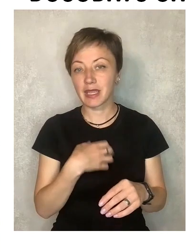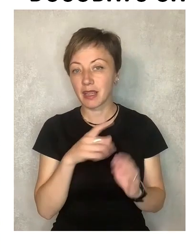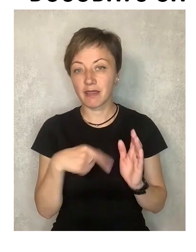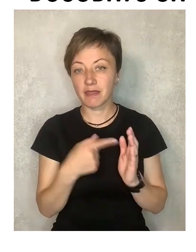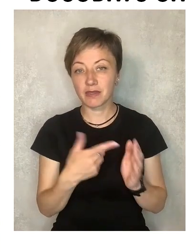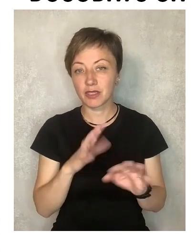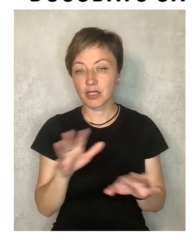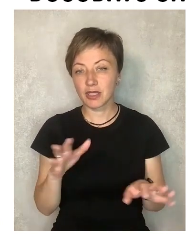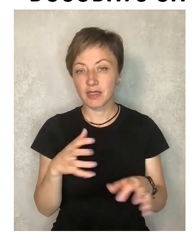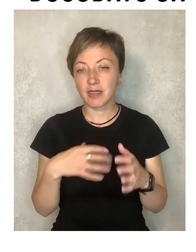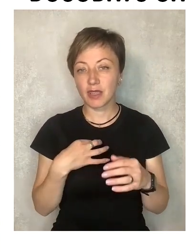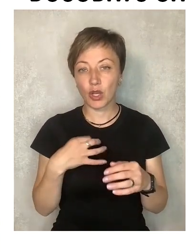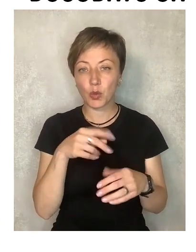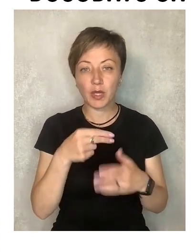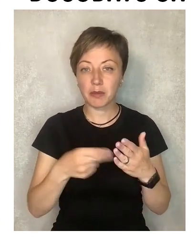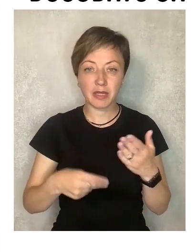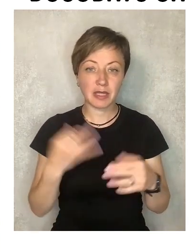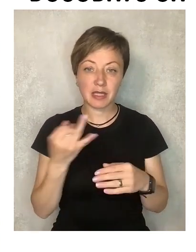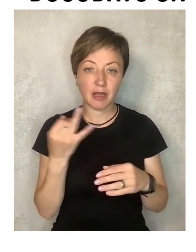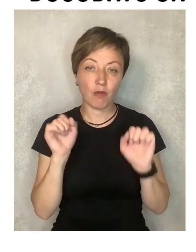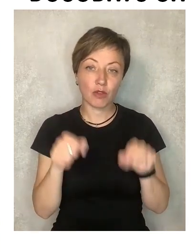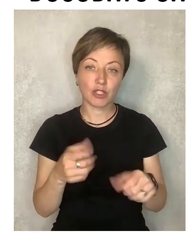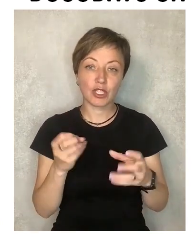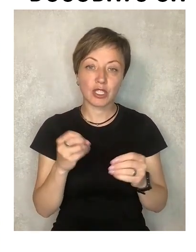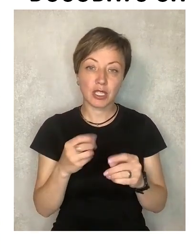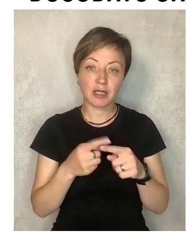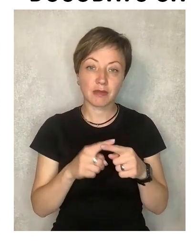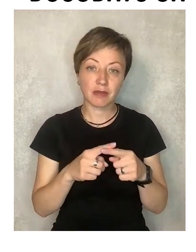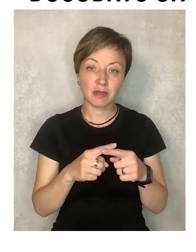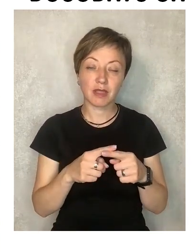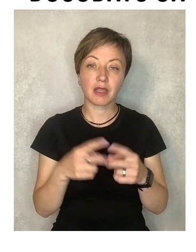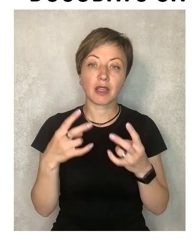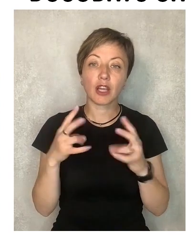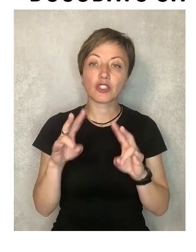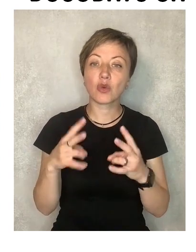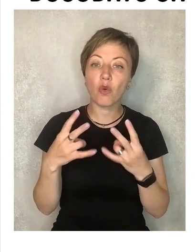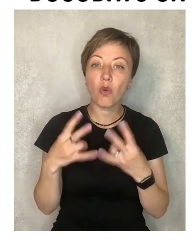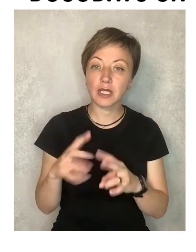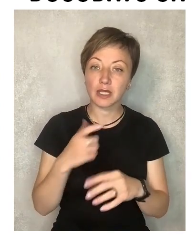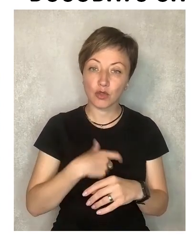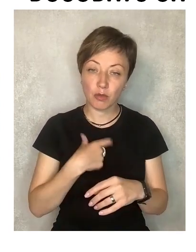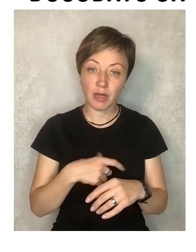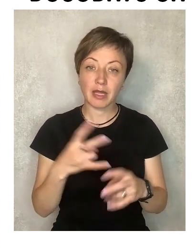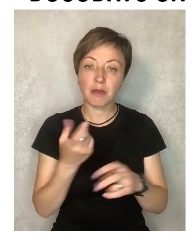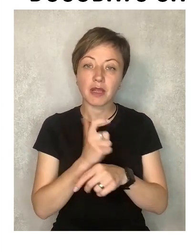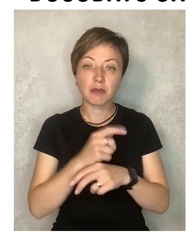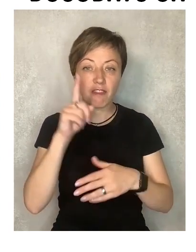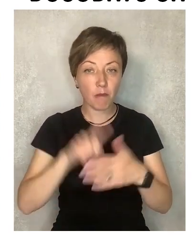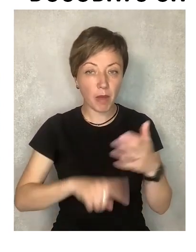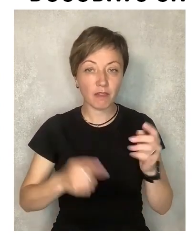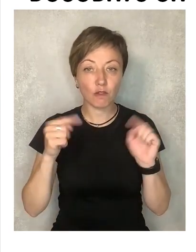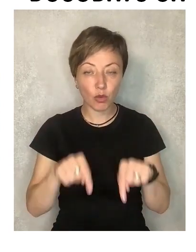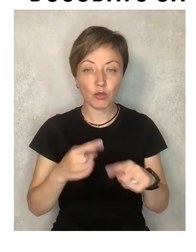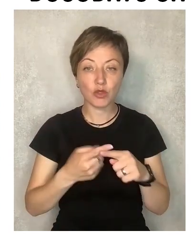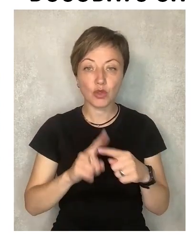не підписали петицію. Таким чином можна ще й сильно відкотити і нашкодити собі. Тому тут треба бути максимально впевненим в тому, що цю петицію,